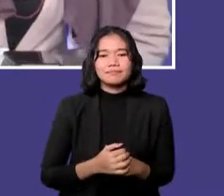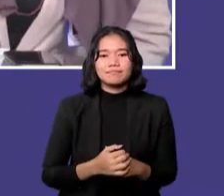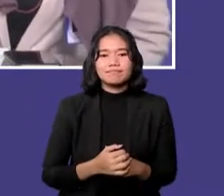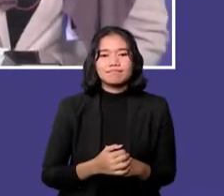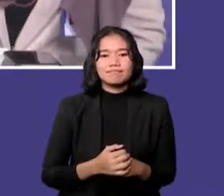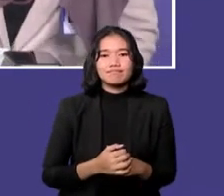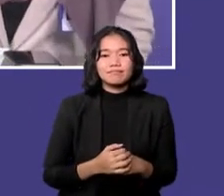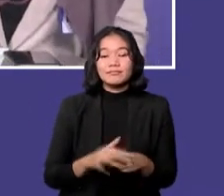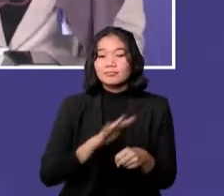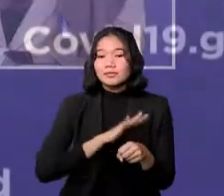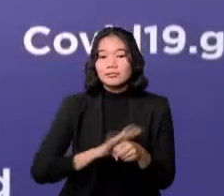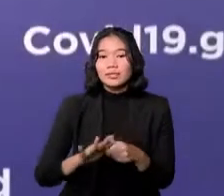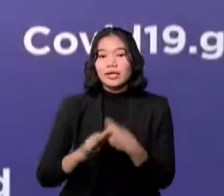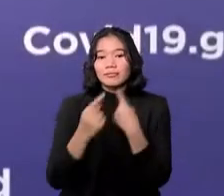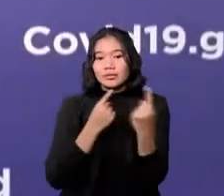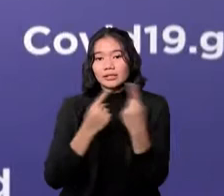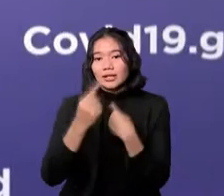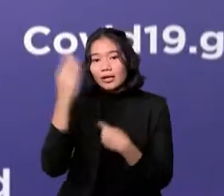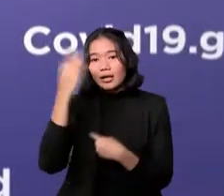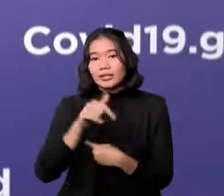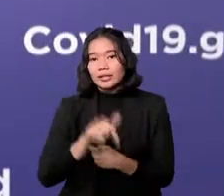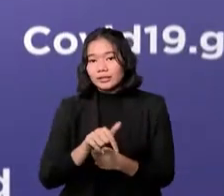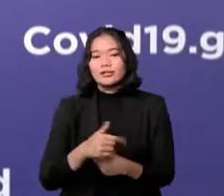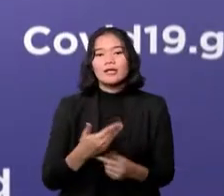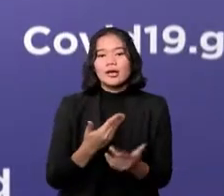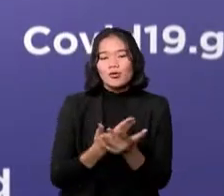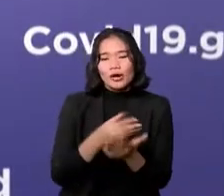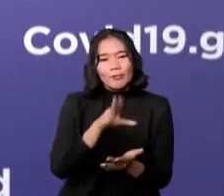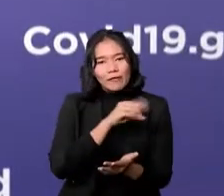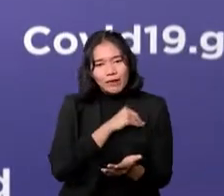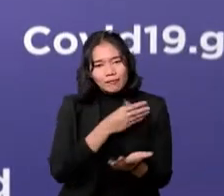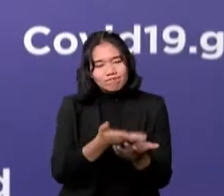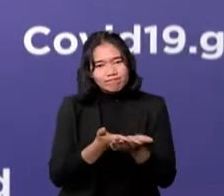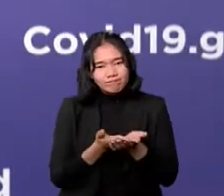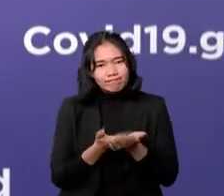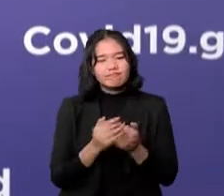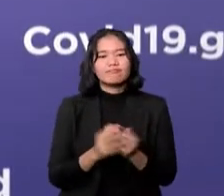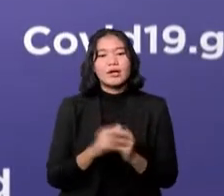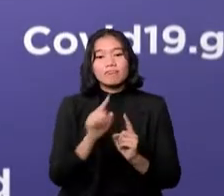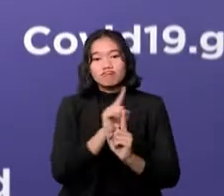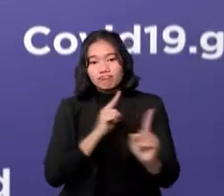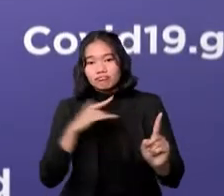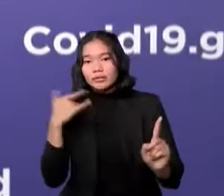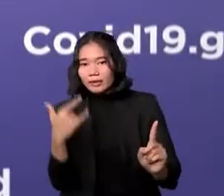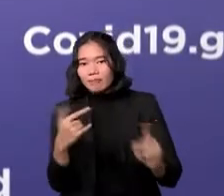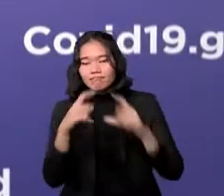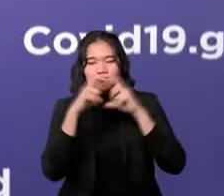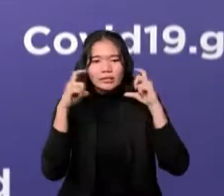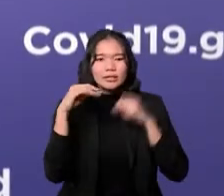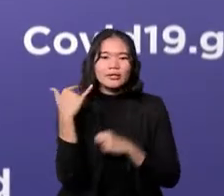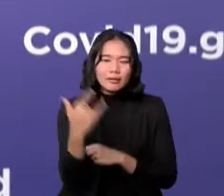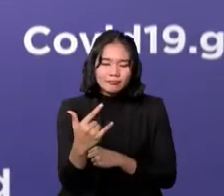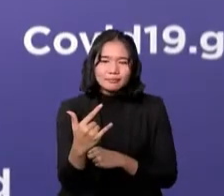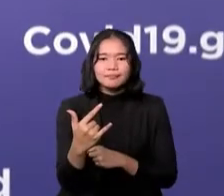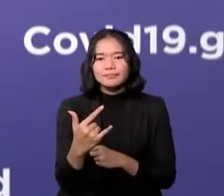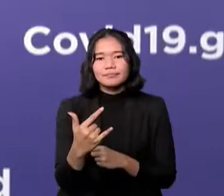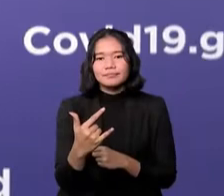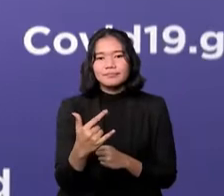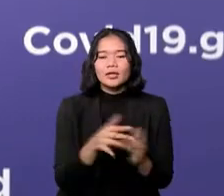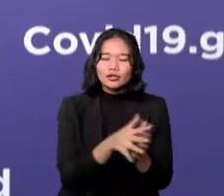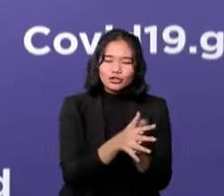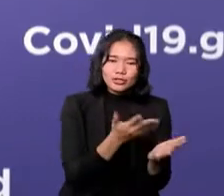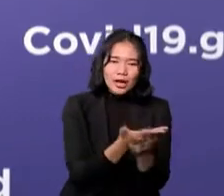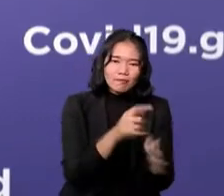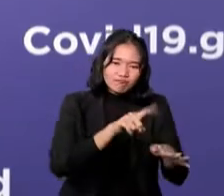Pemirsa, demikian bincang kita hari ini. Semoga bermanfaat. Tetap jaga jarak aman, selalu pakai masker saat keluar rumah, dan